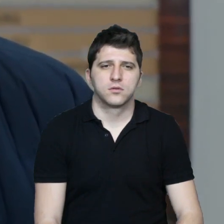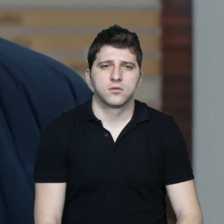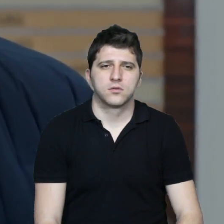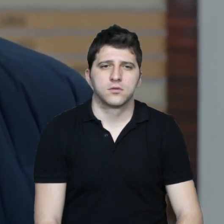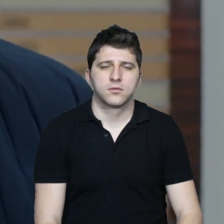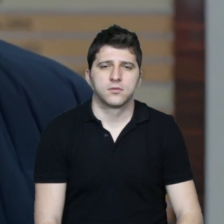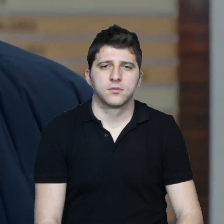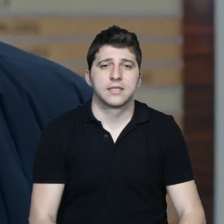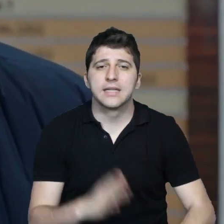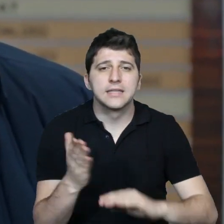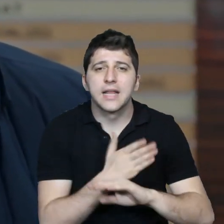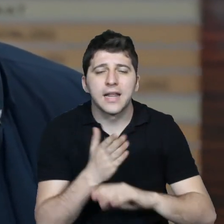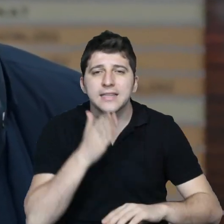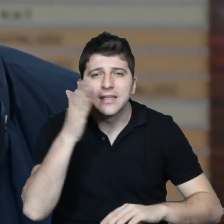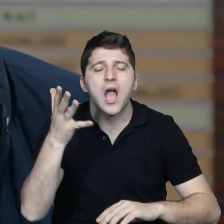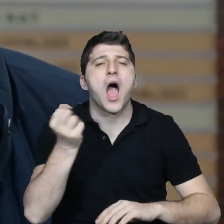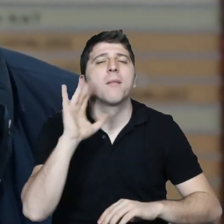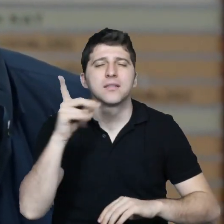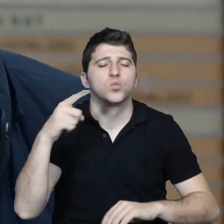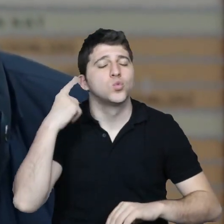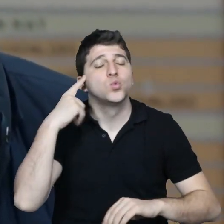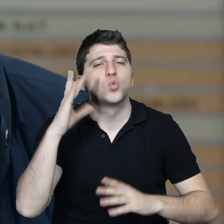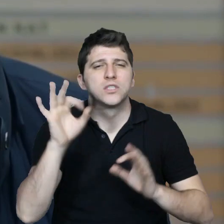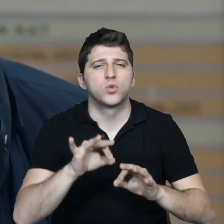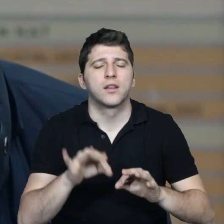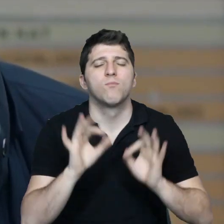Niye gelip onu almadığımı anlayamıyordur.